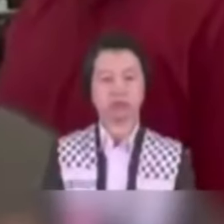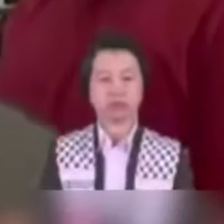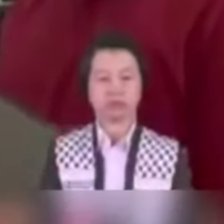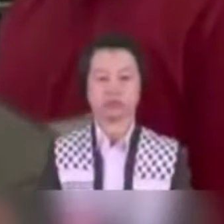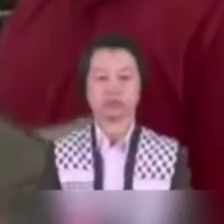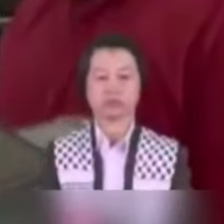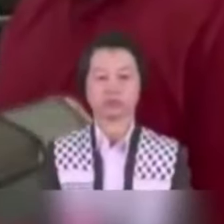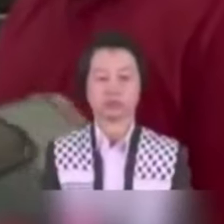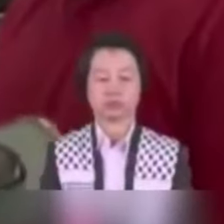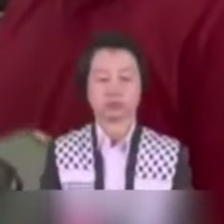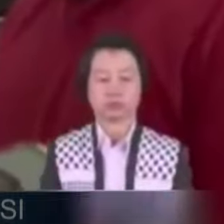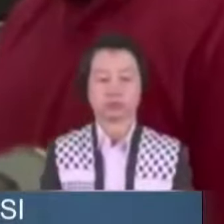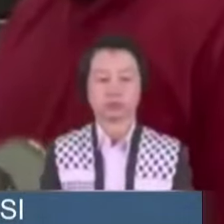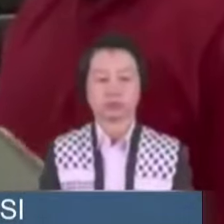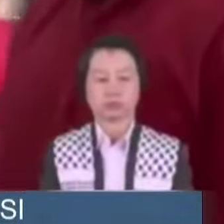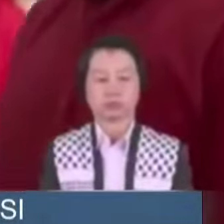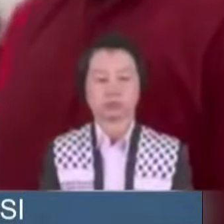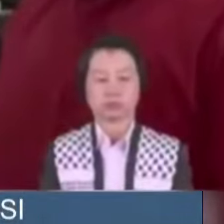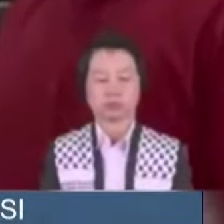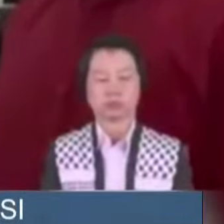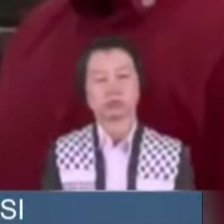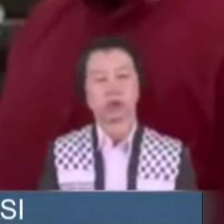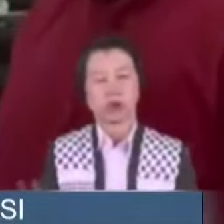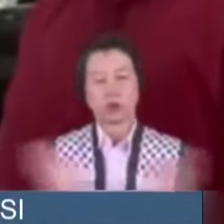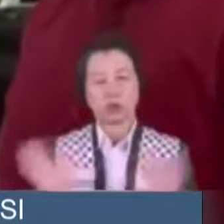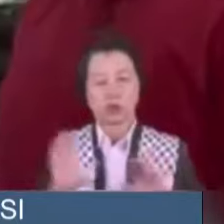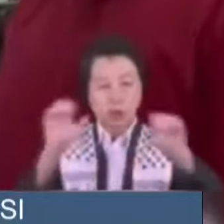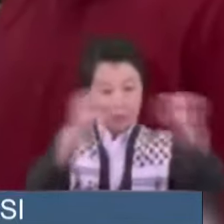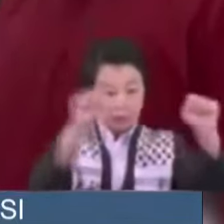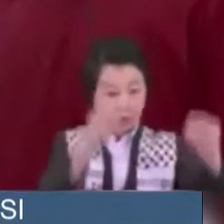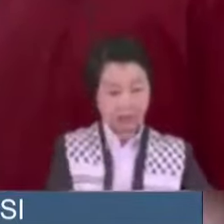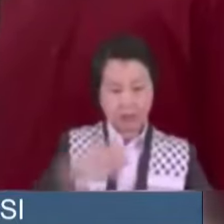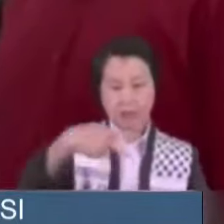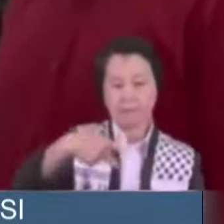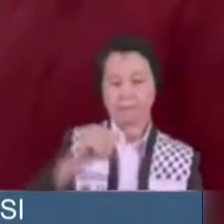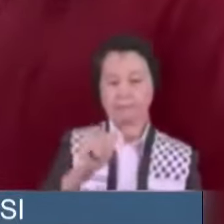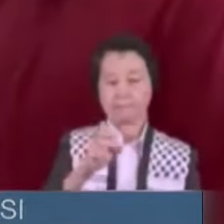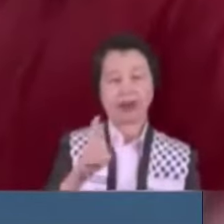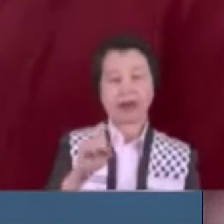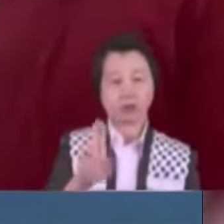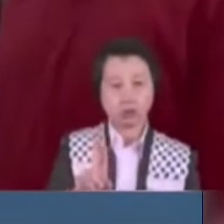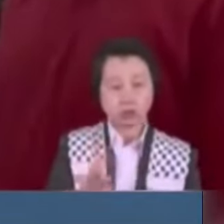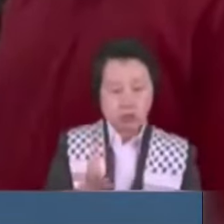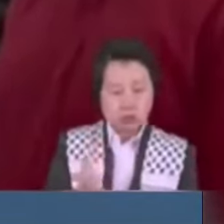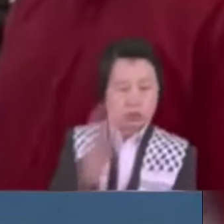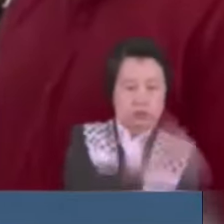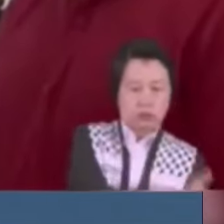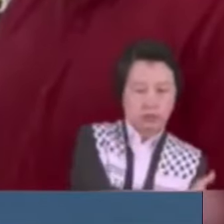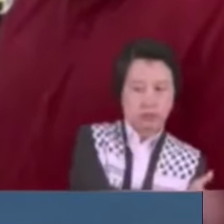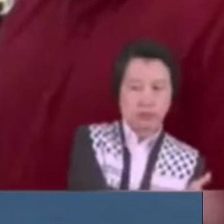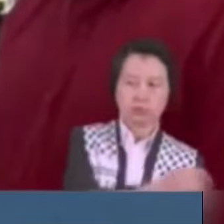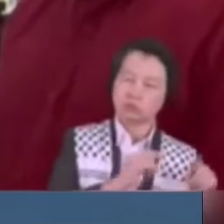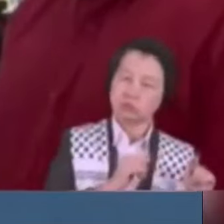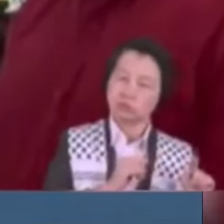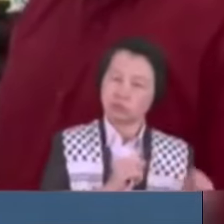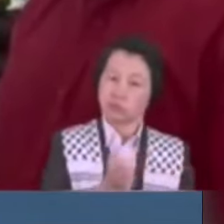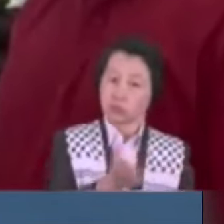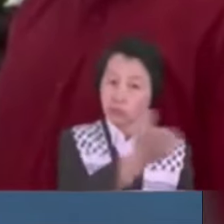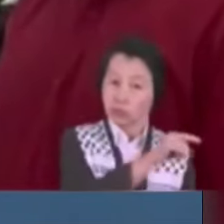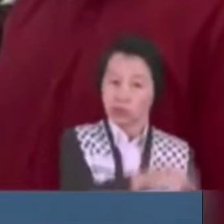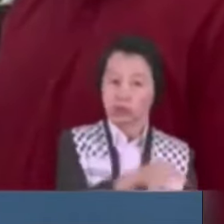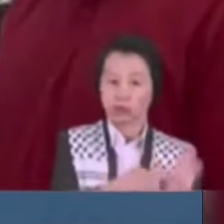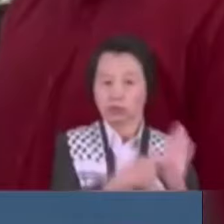digodam menteri communikation Fami Fazil Madah Asil Aum bergulai ngos kedai agensi nengkum cyber seuriti Malaysia padu nada